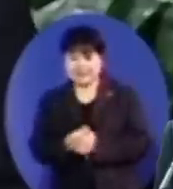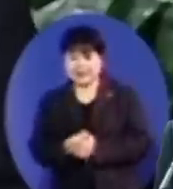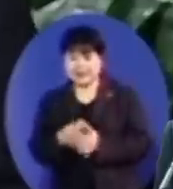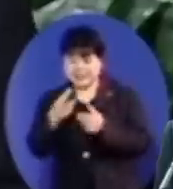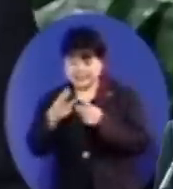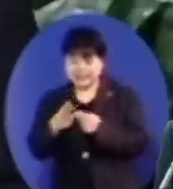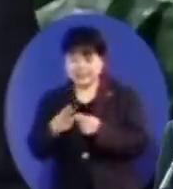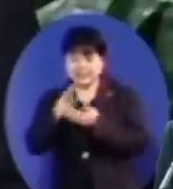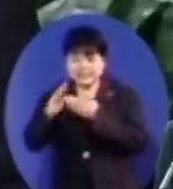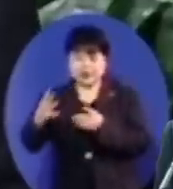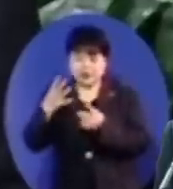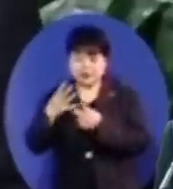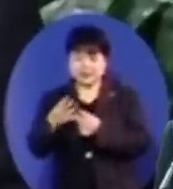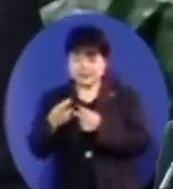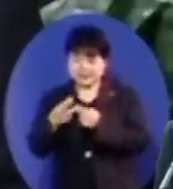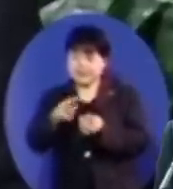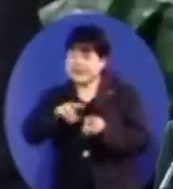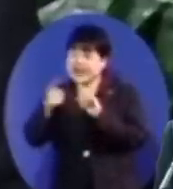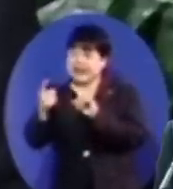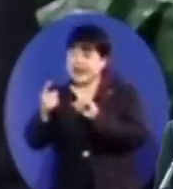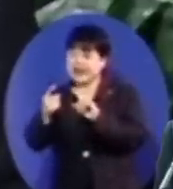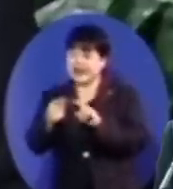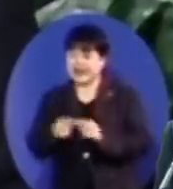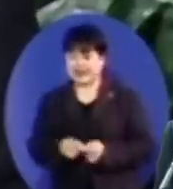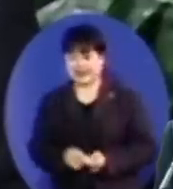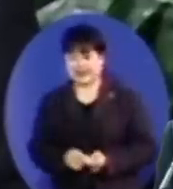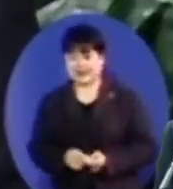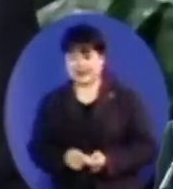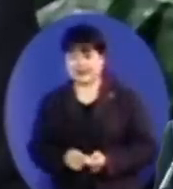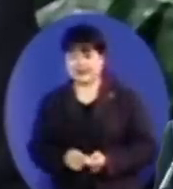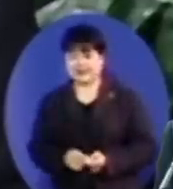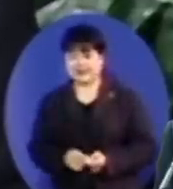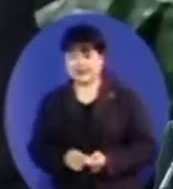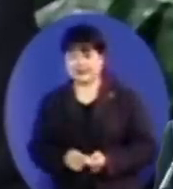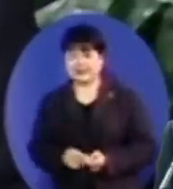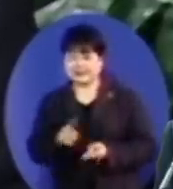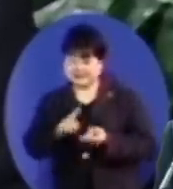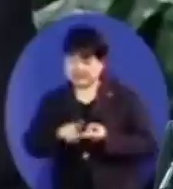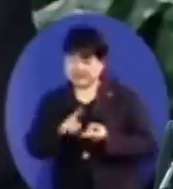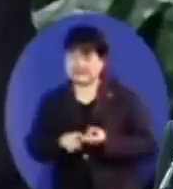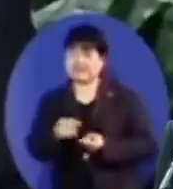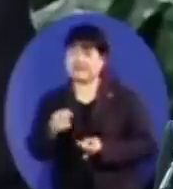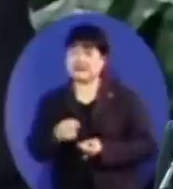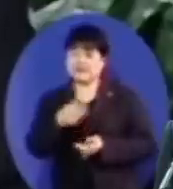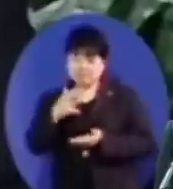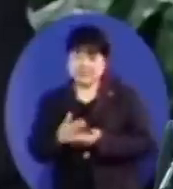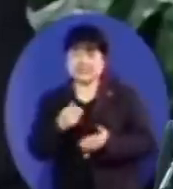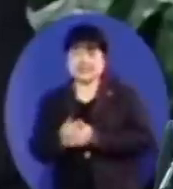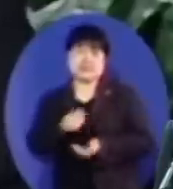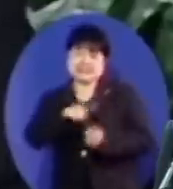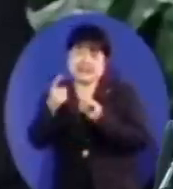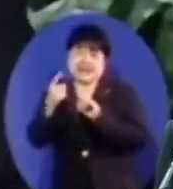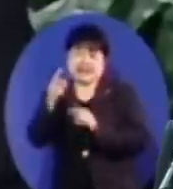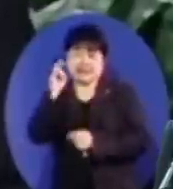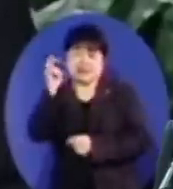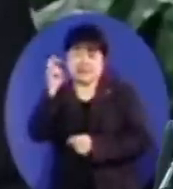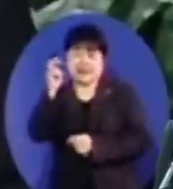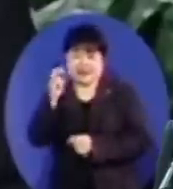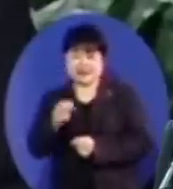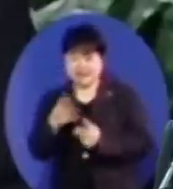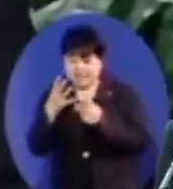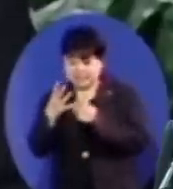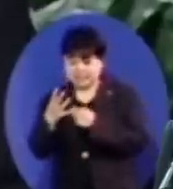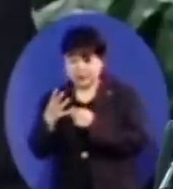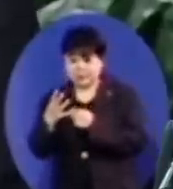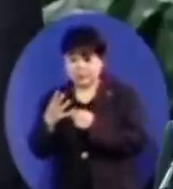만에 살아나면 아, 그건 살아날 팔자니까 살아났다 그렇게 말합니다. 그런데